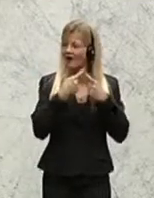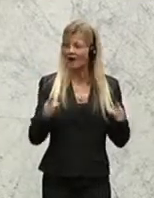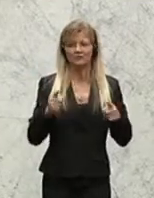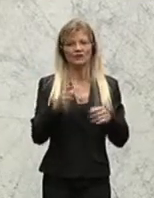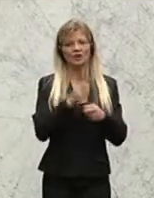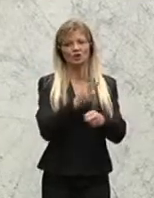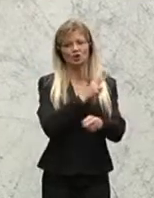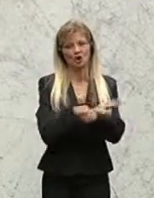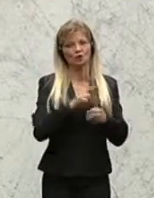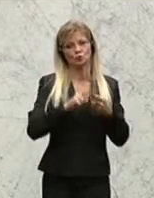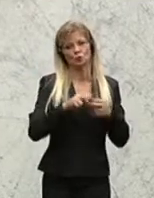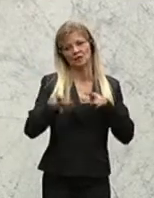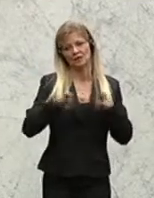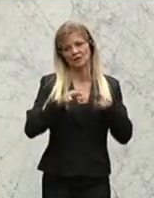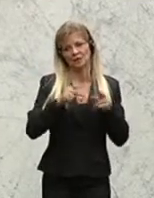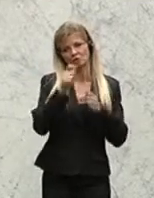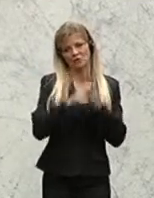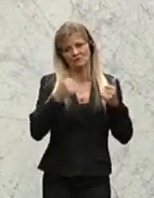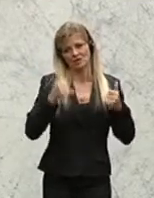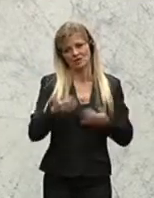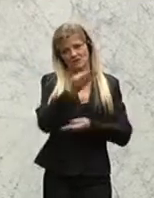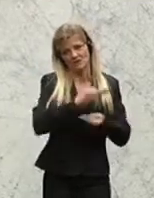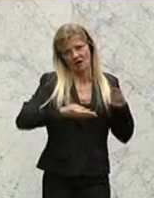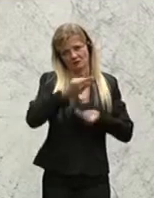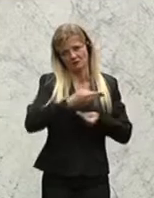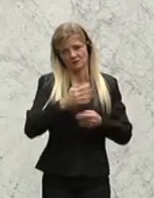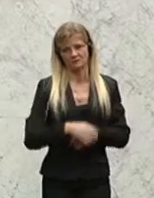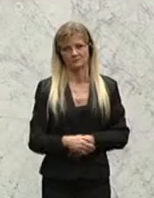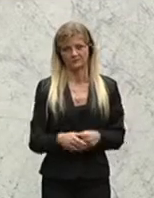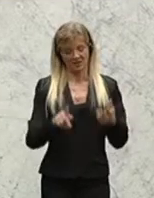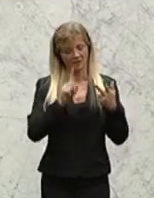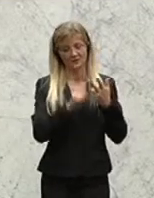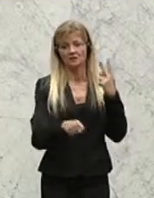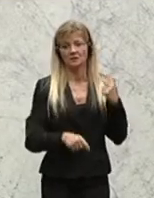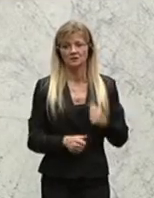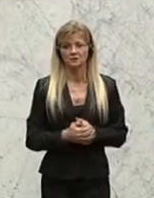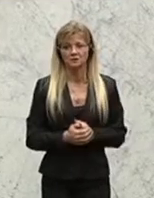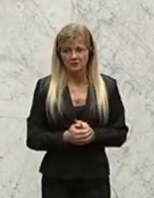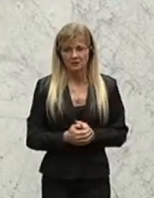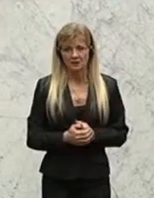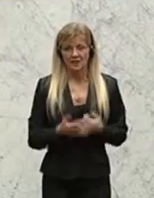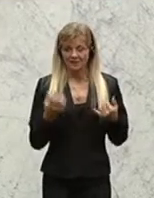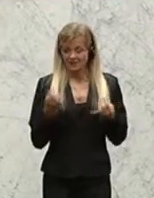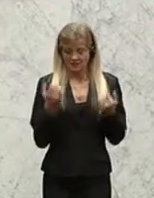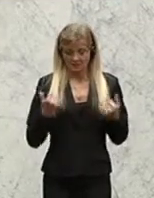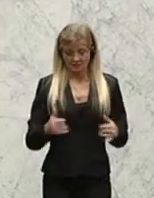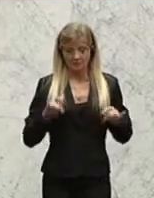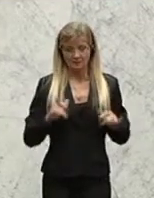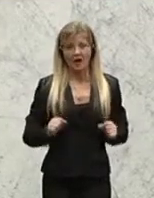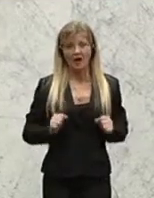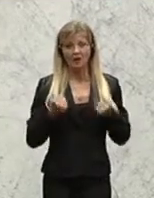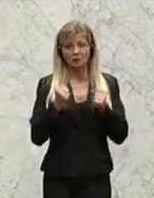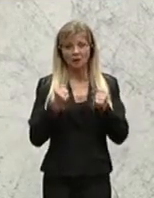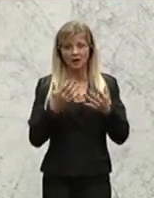darüber zu verhandeln. Drittens müssen wir aktuelle Bewegungen in Österreich mit Ruhe,